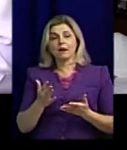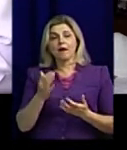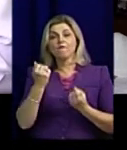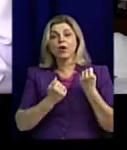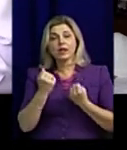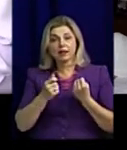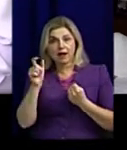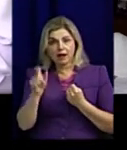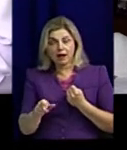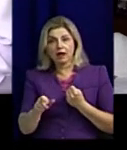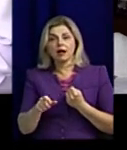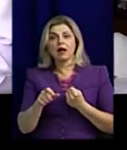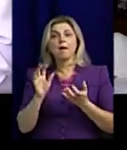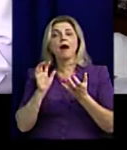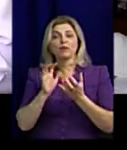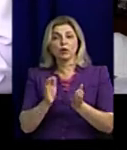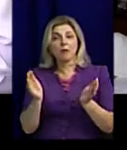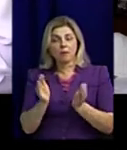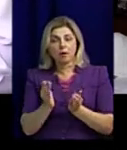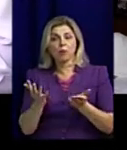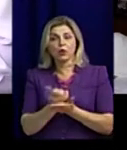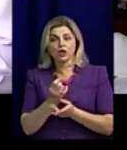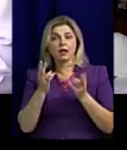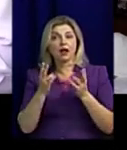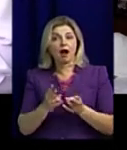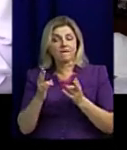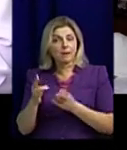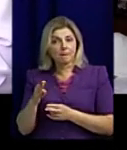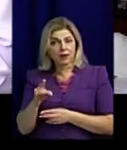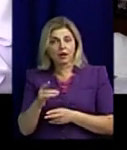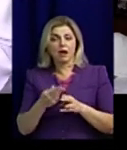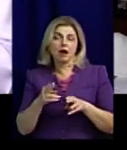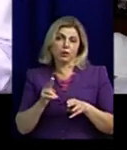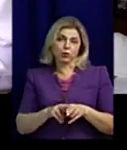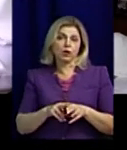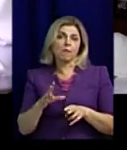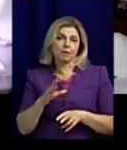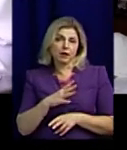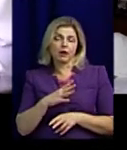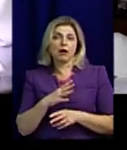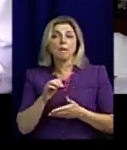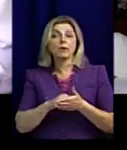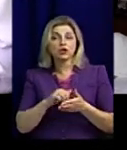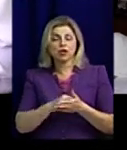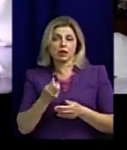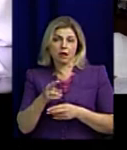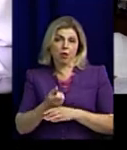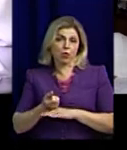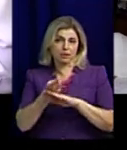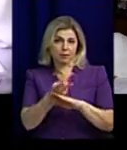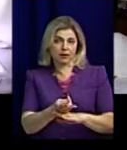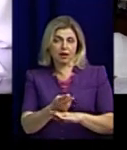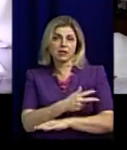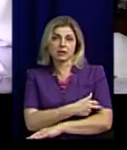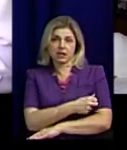водій мікробаса отримав травми, які були поводом для госпіталізації